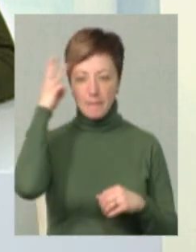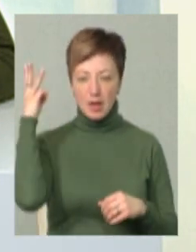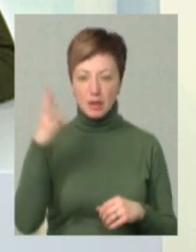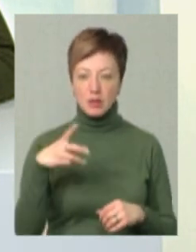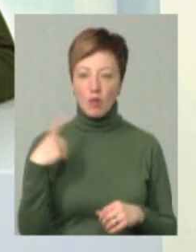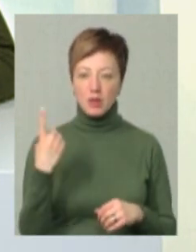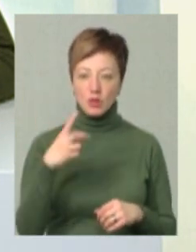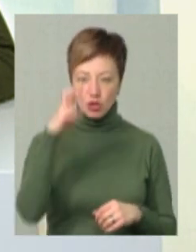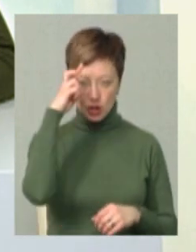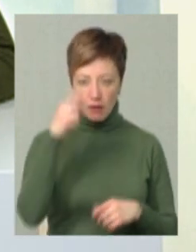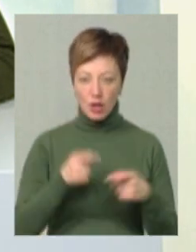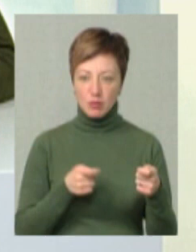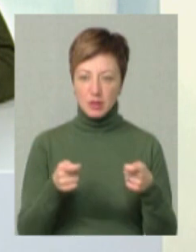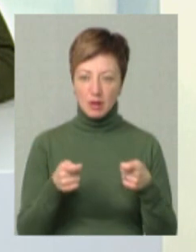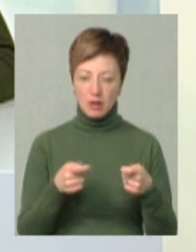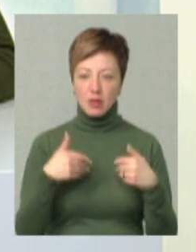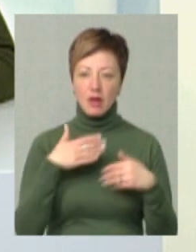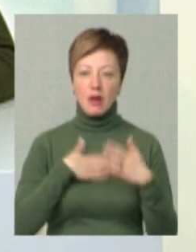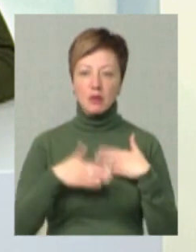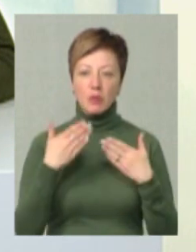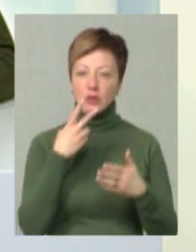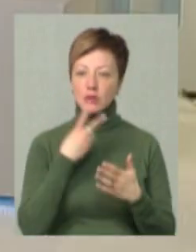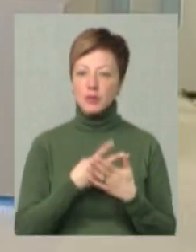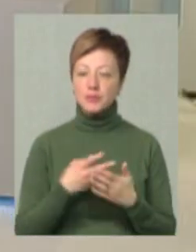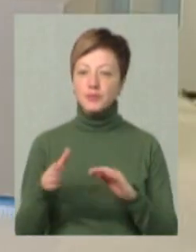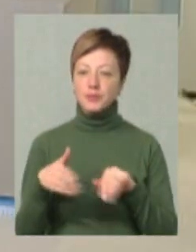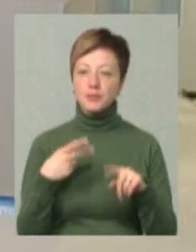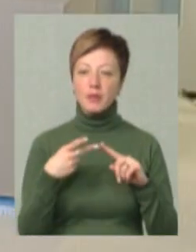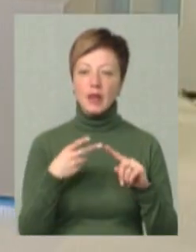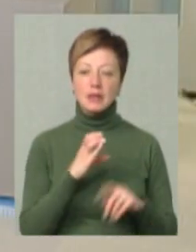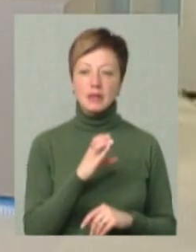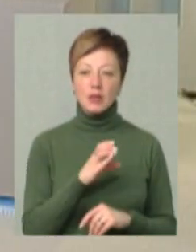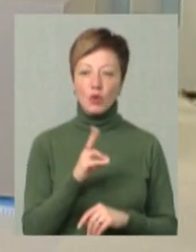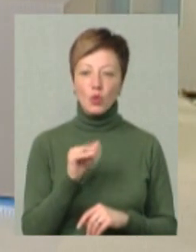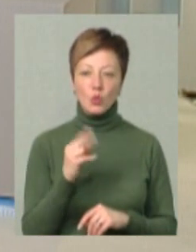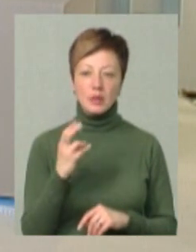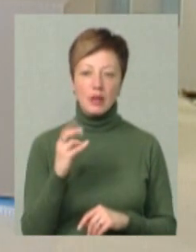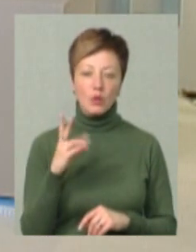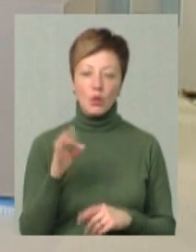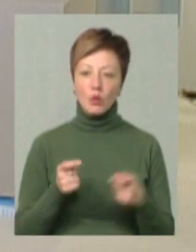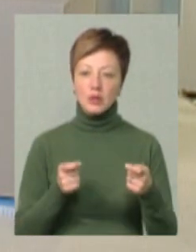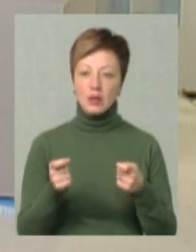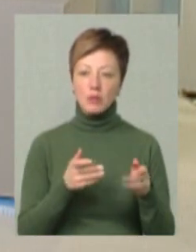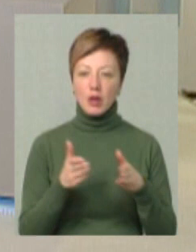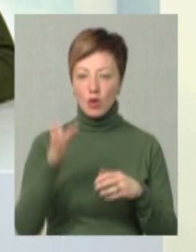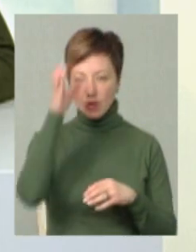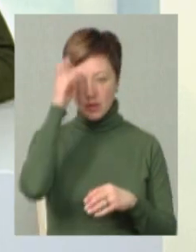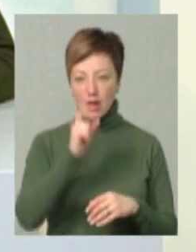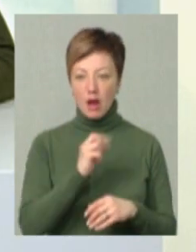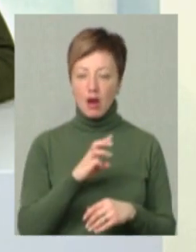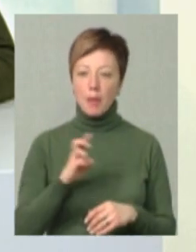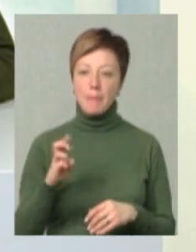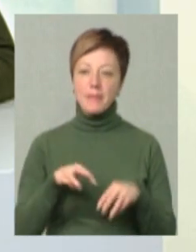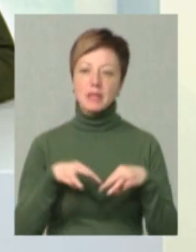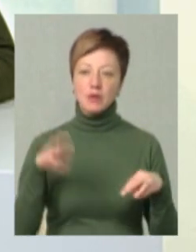Хмельницької обласної державної адміністрації. Вас рада бачити. Взаємно. Та Станіслав Куценко, координатор мережі освітніх хабів